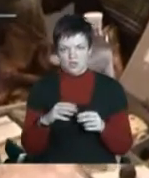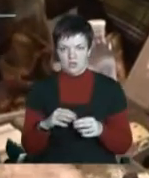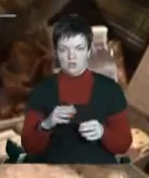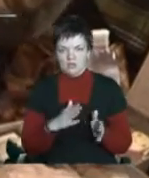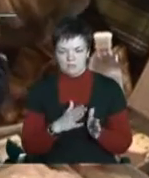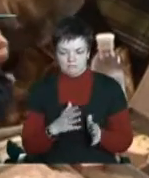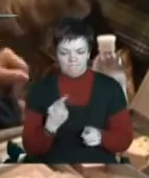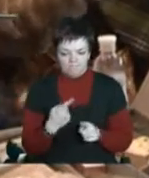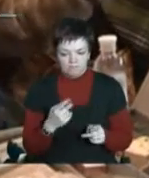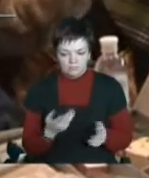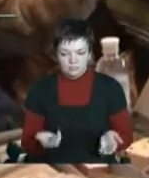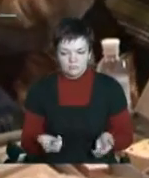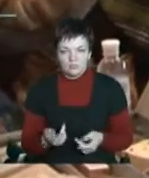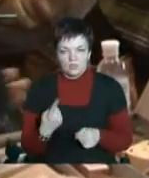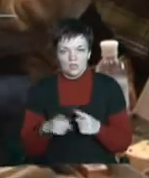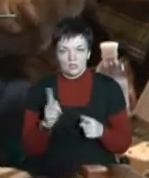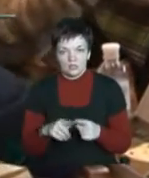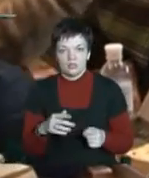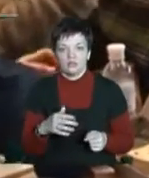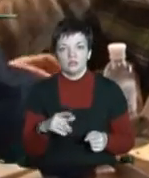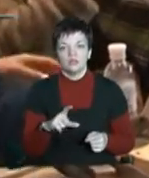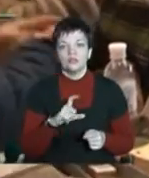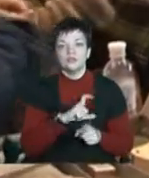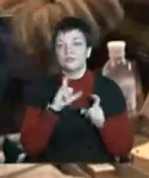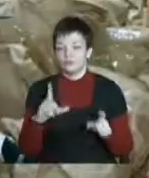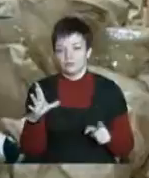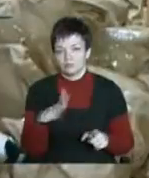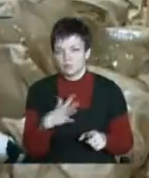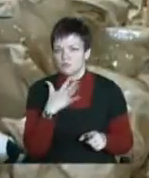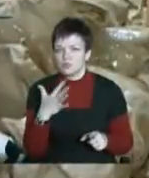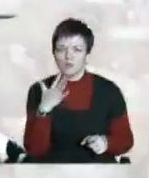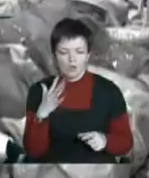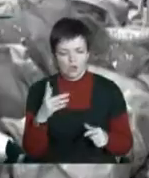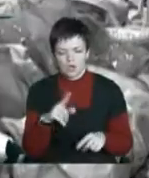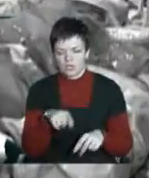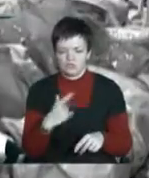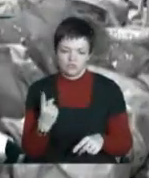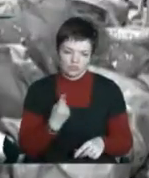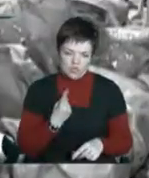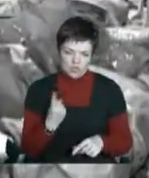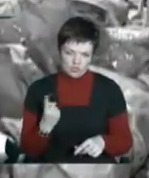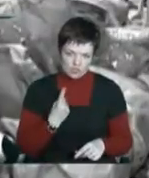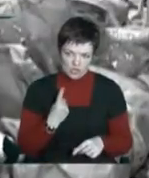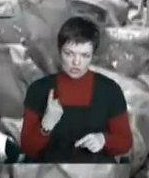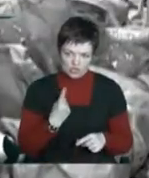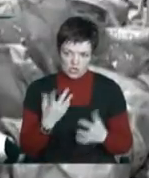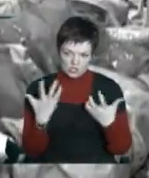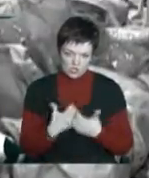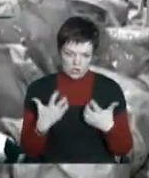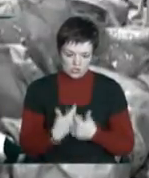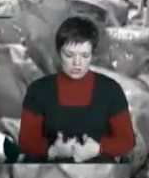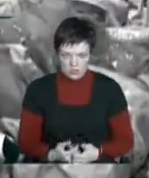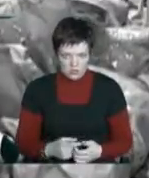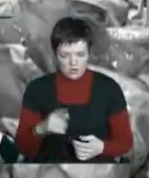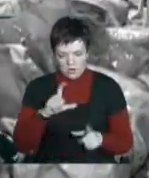комиссий теряли сознание в многочасовом ожидании сдачи документов. Так складировались результаты